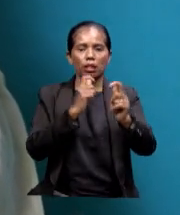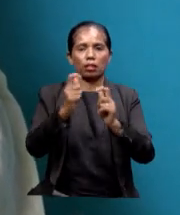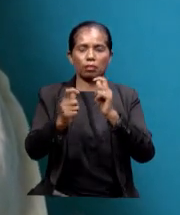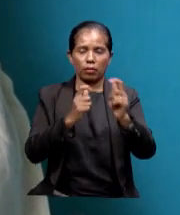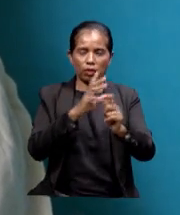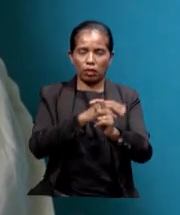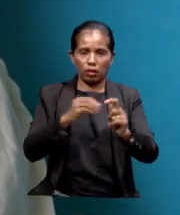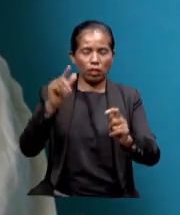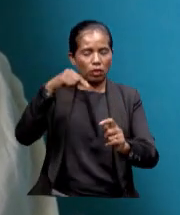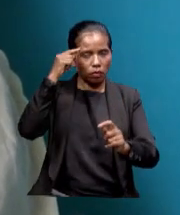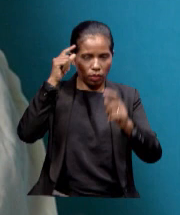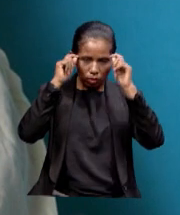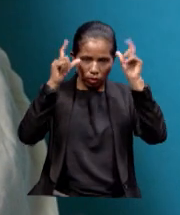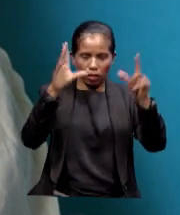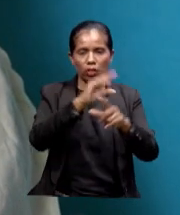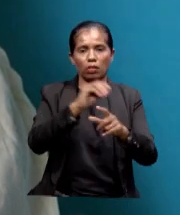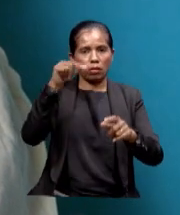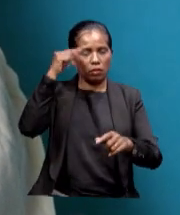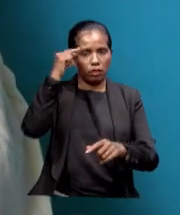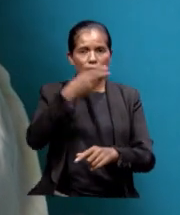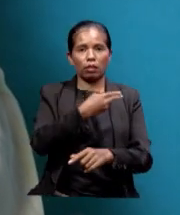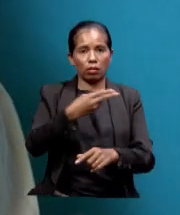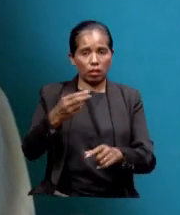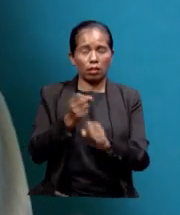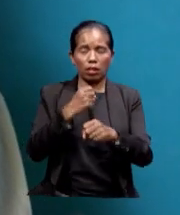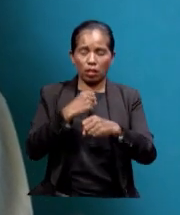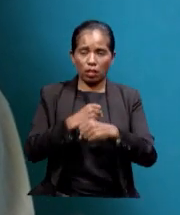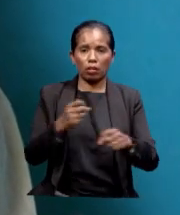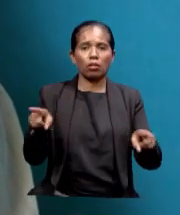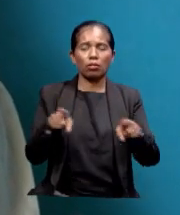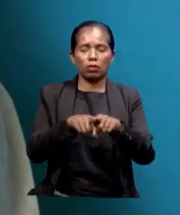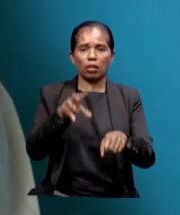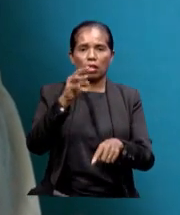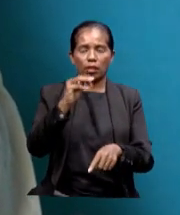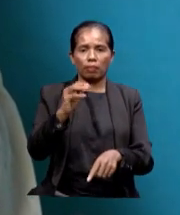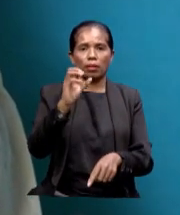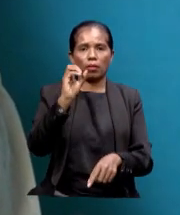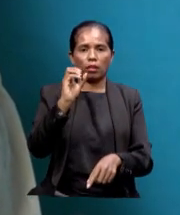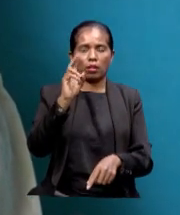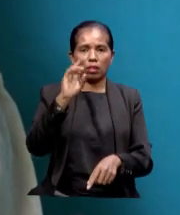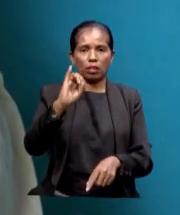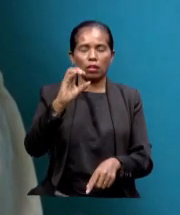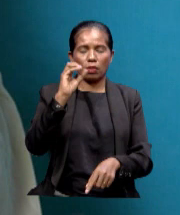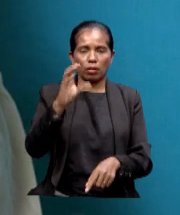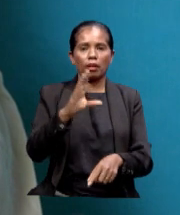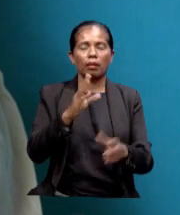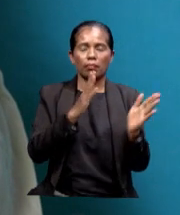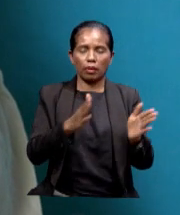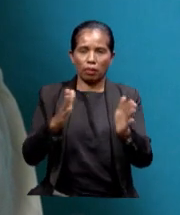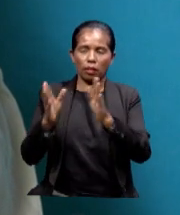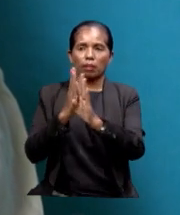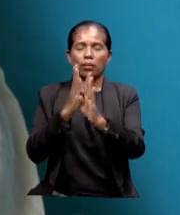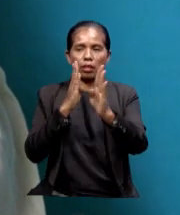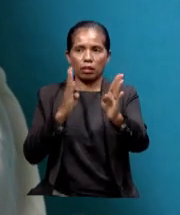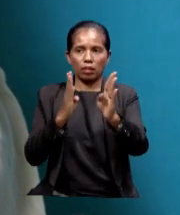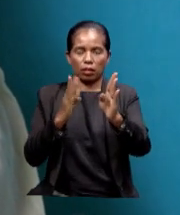Timor Leste governo Indonesia halau I husi MOU idane para tu bele prepara coach bus bis idane be masih